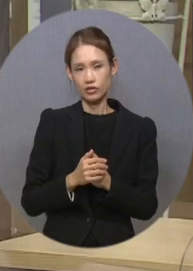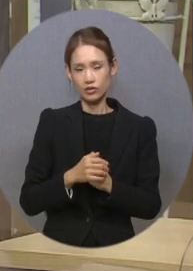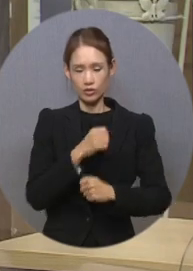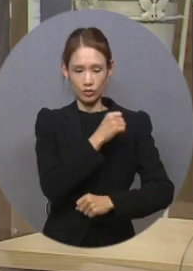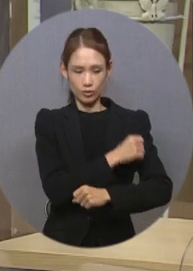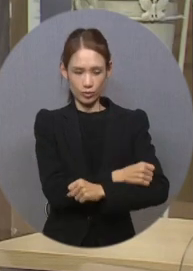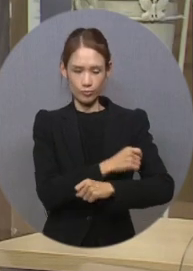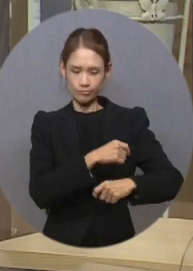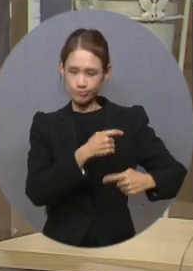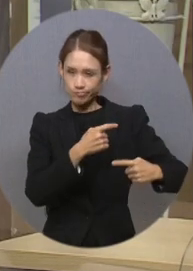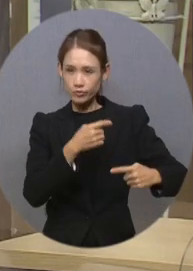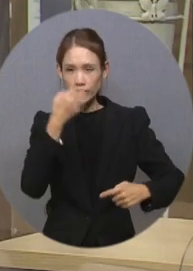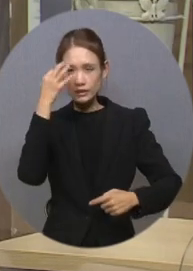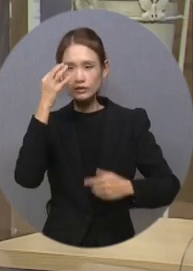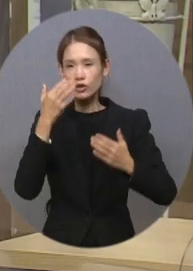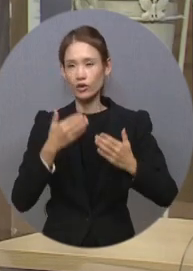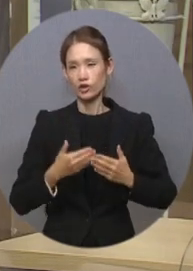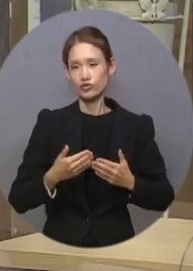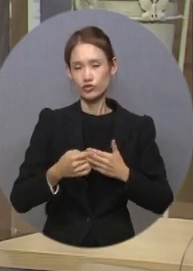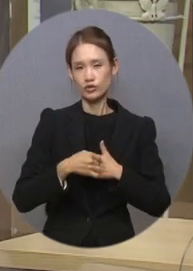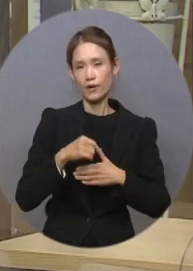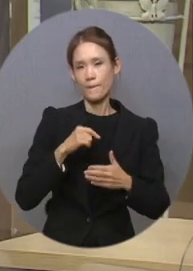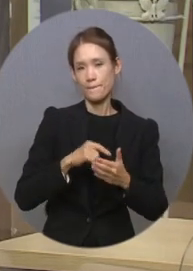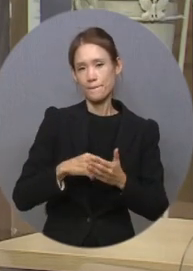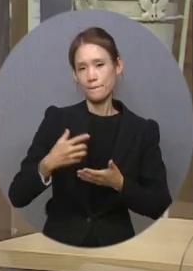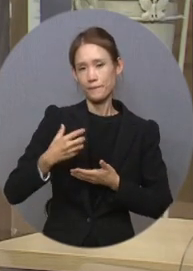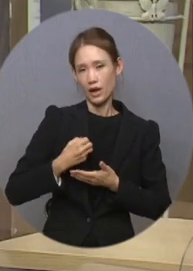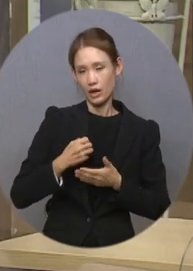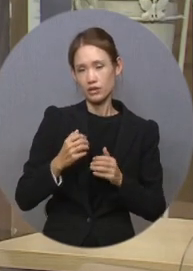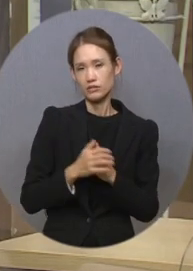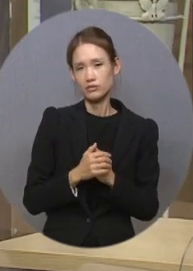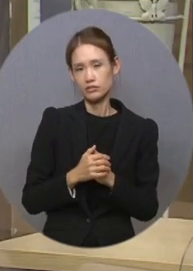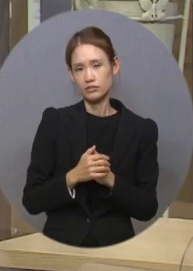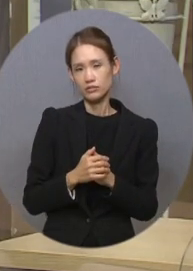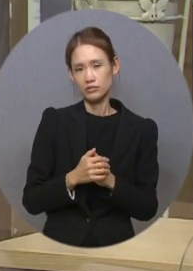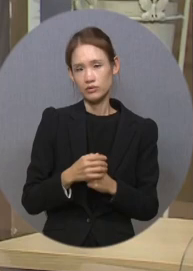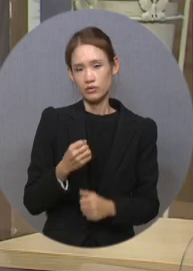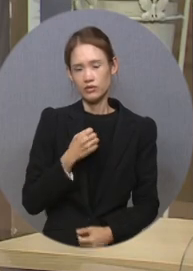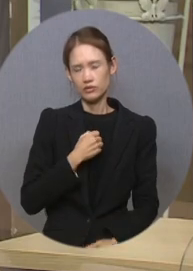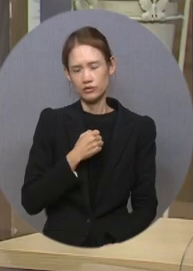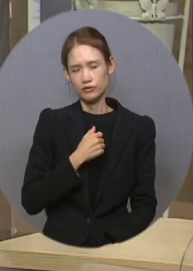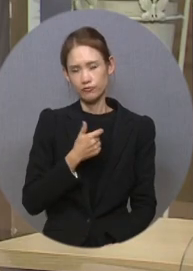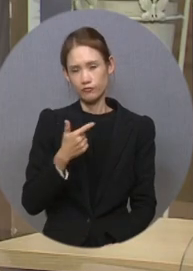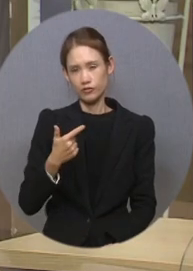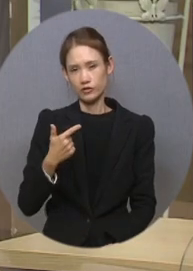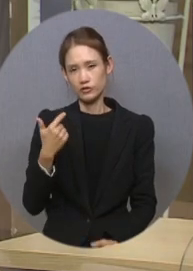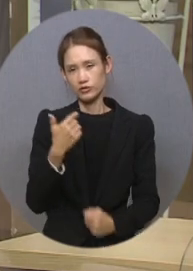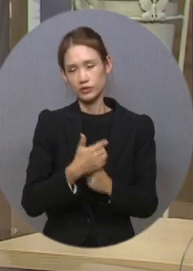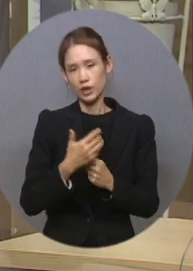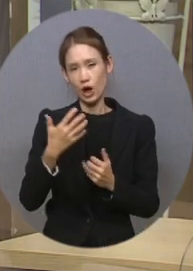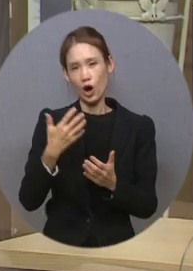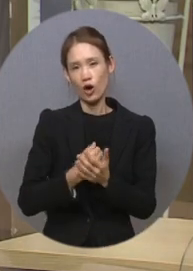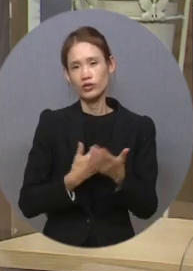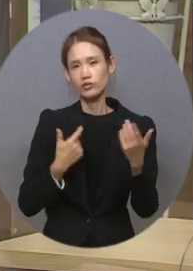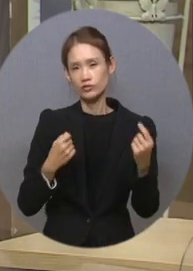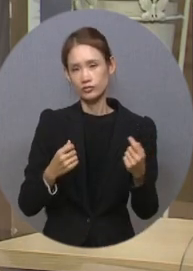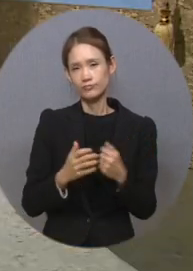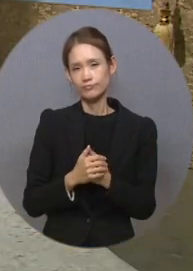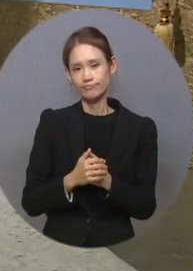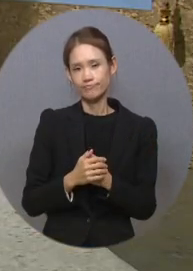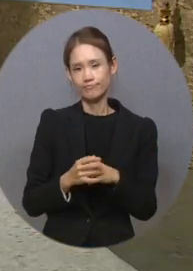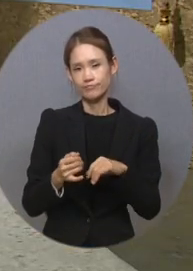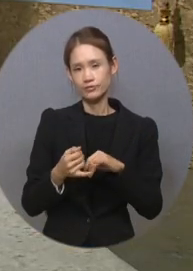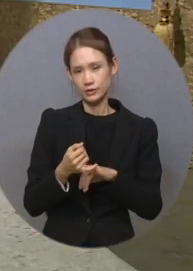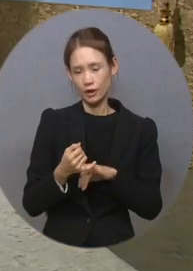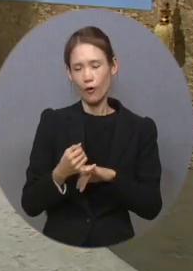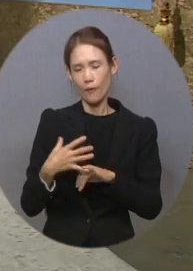공을 생각해 준다는 그 마음만으로도 좀 인정받는 그 마음만으로도 굉장히 큰 힘을 얻으실 것 같습니다. 예, 반드시 그건